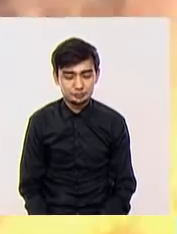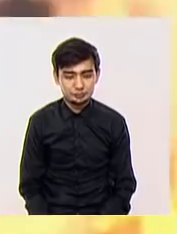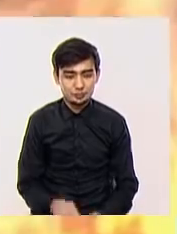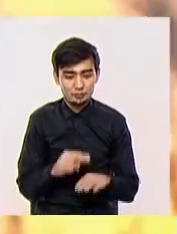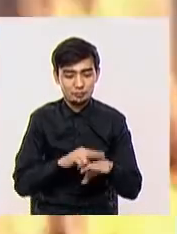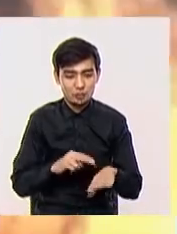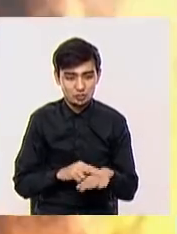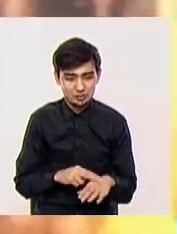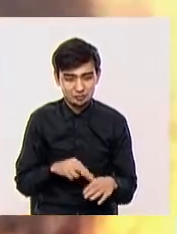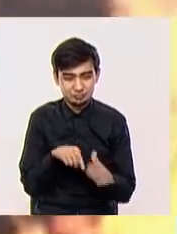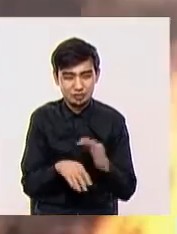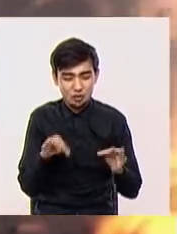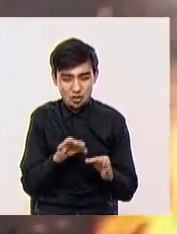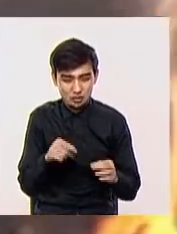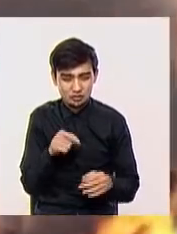Полицейские Алматы расследуют